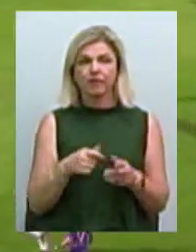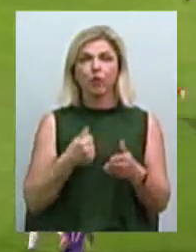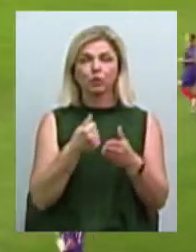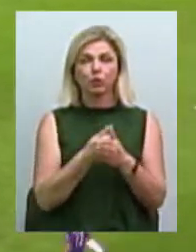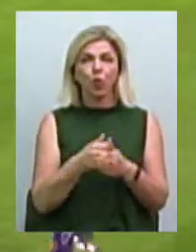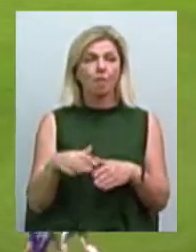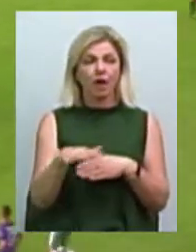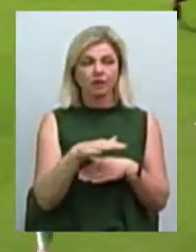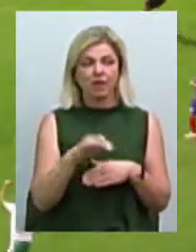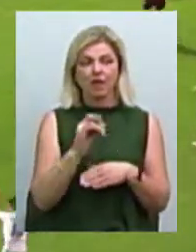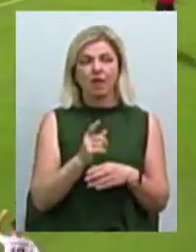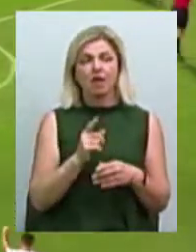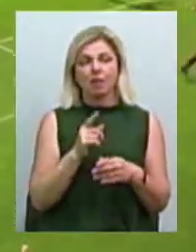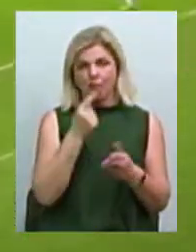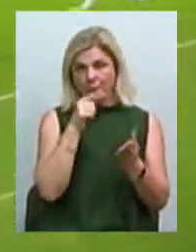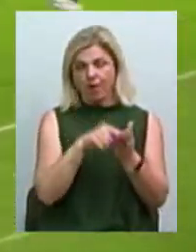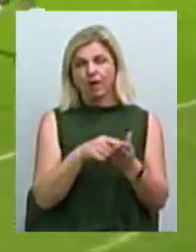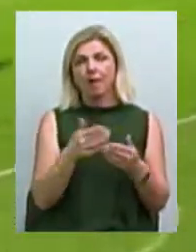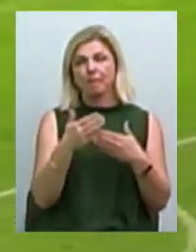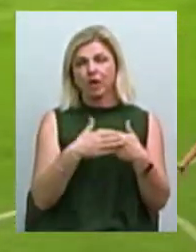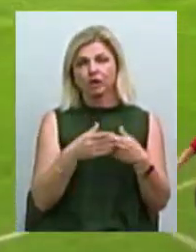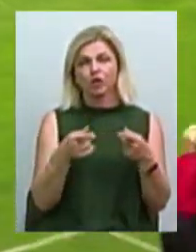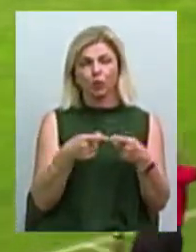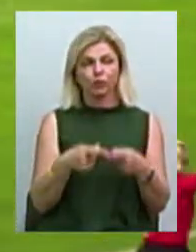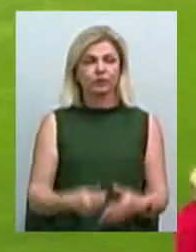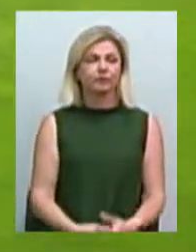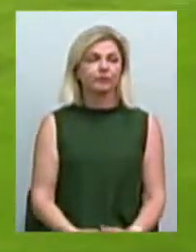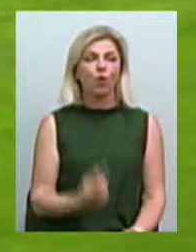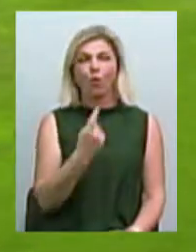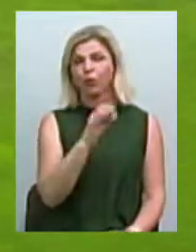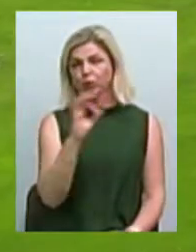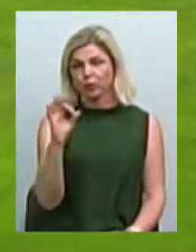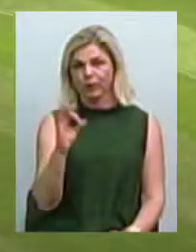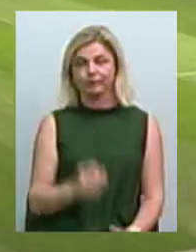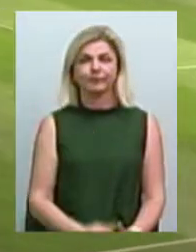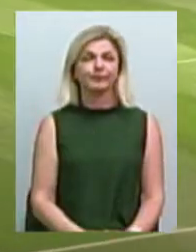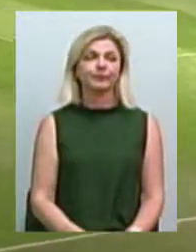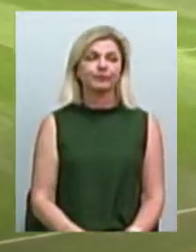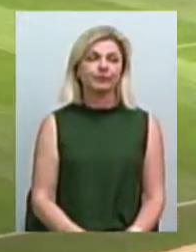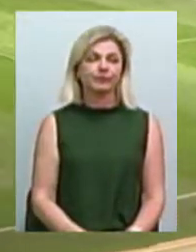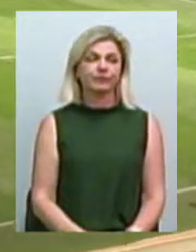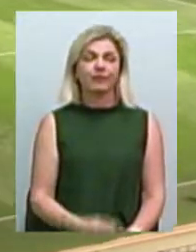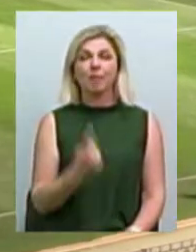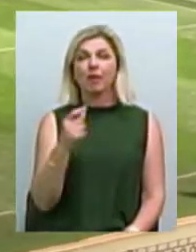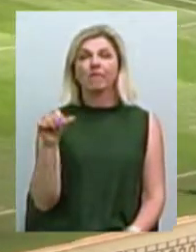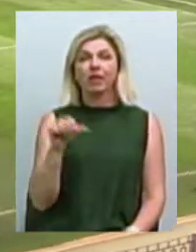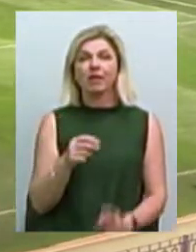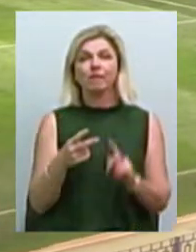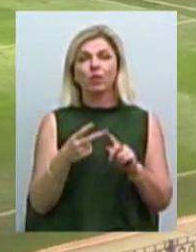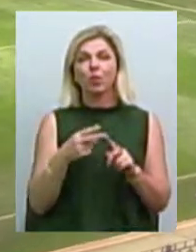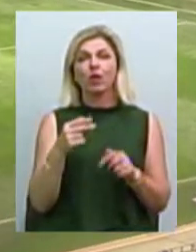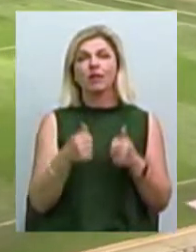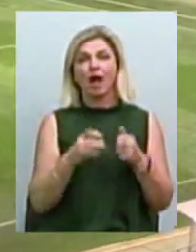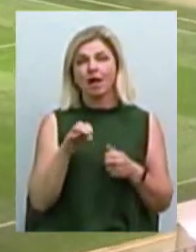майданчика гостей і пробив у ближній кут. Аміра Галаров був безсилим. 1-0. На першій хвилині другого тайму партнери вивели на